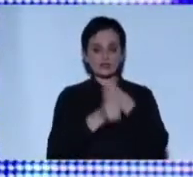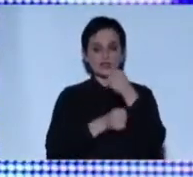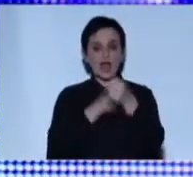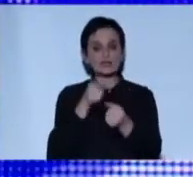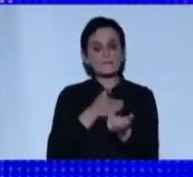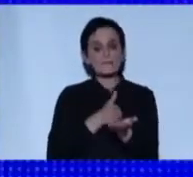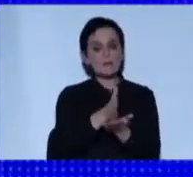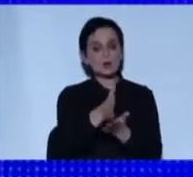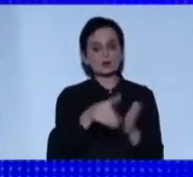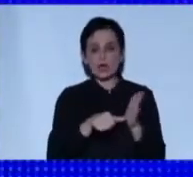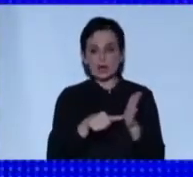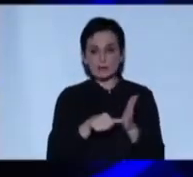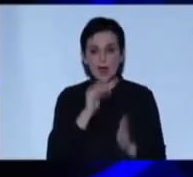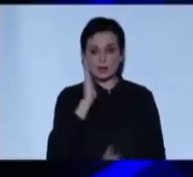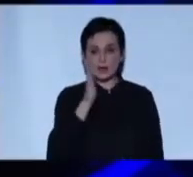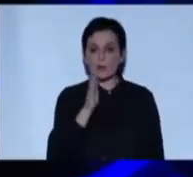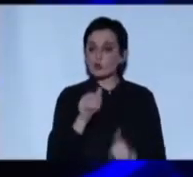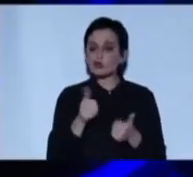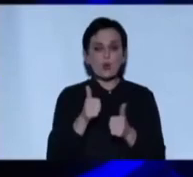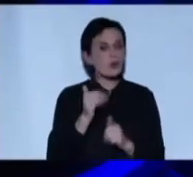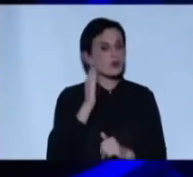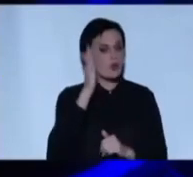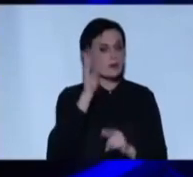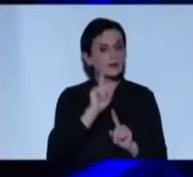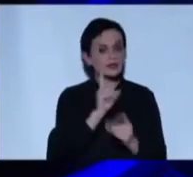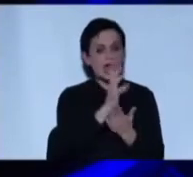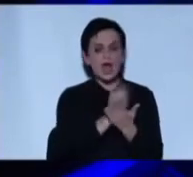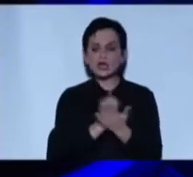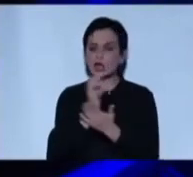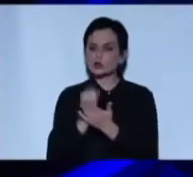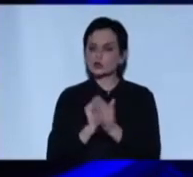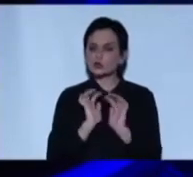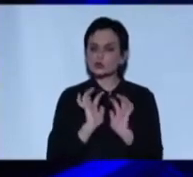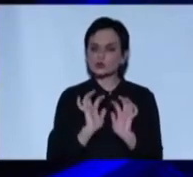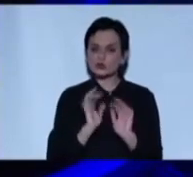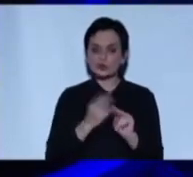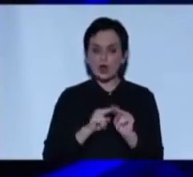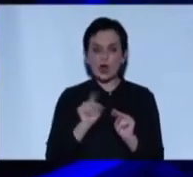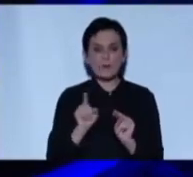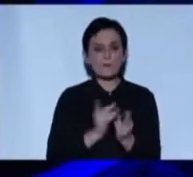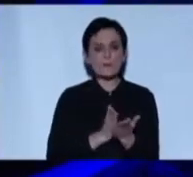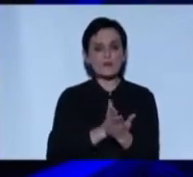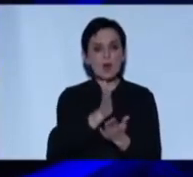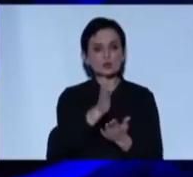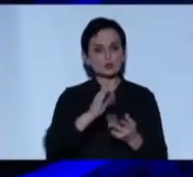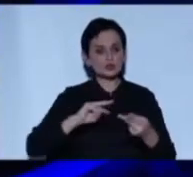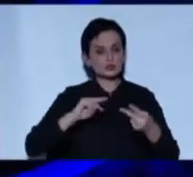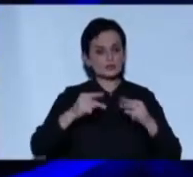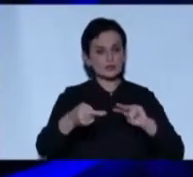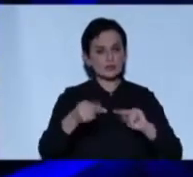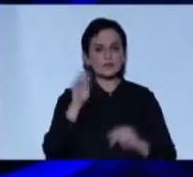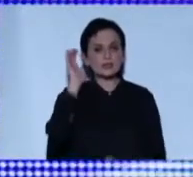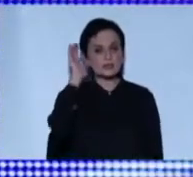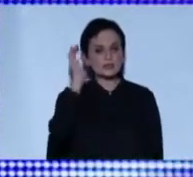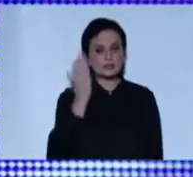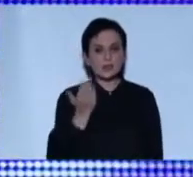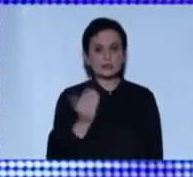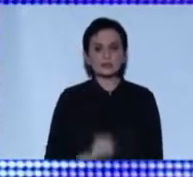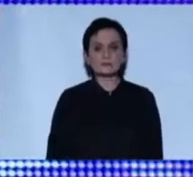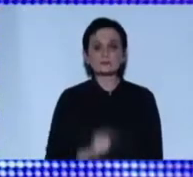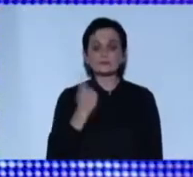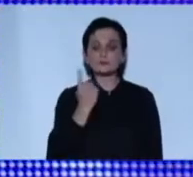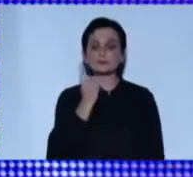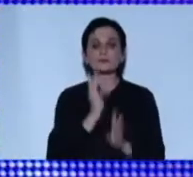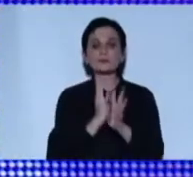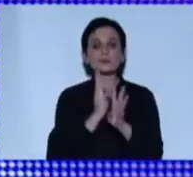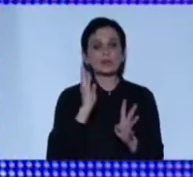მიმართულებით დახმარება. როგორ აპირებთ, რა რესურსით უზრუნველყოფთ თქვა ამ მიმართულებით ცვლილებებს? გისმენთ ბატონო გიორგი. Პირველ